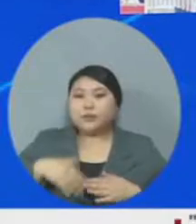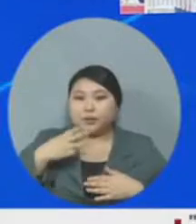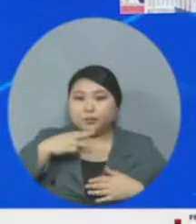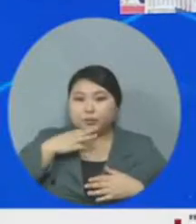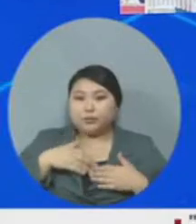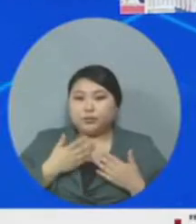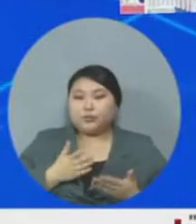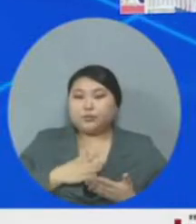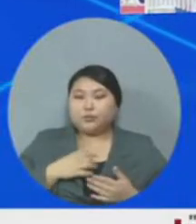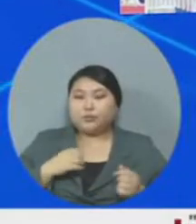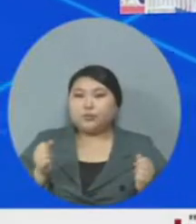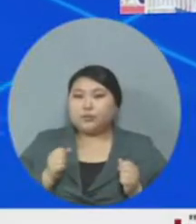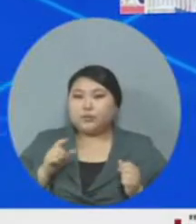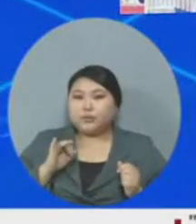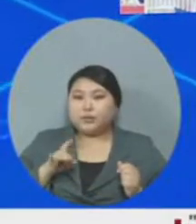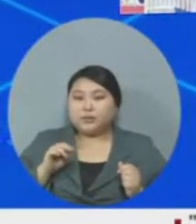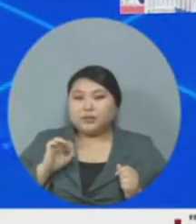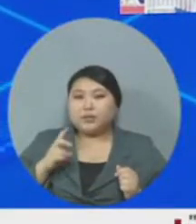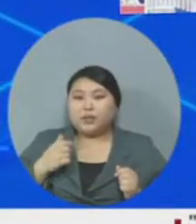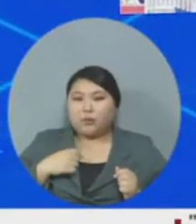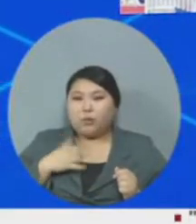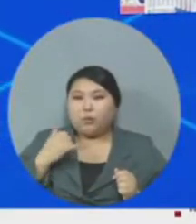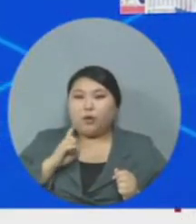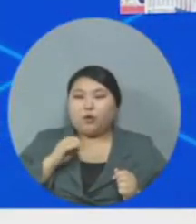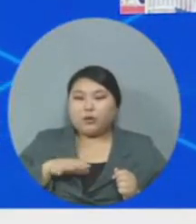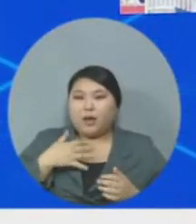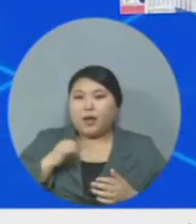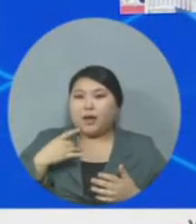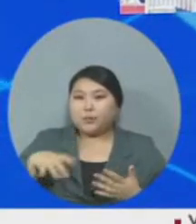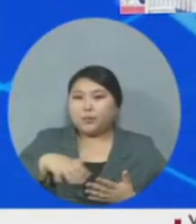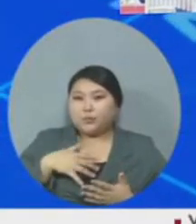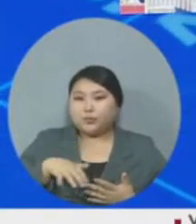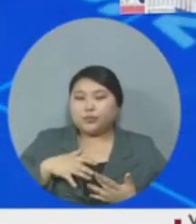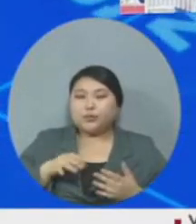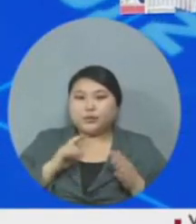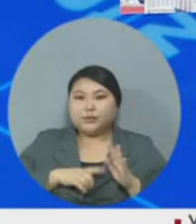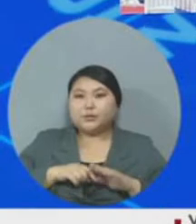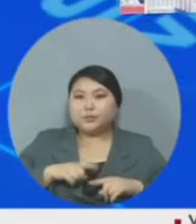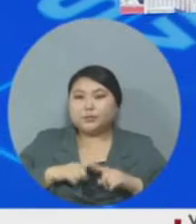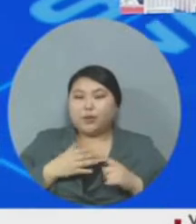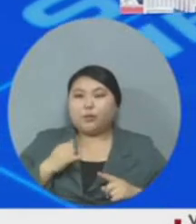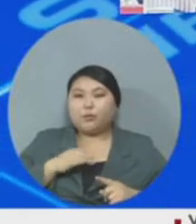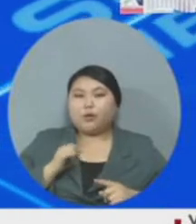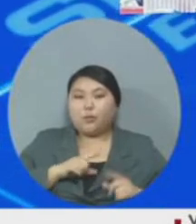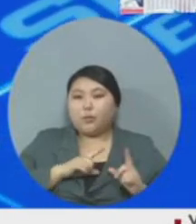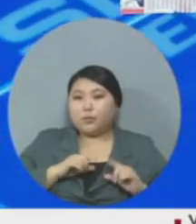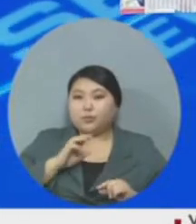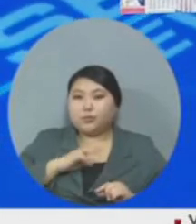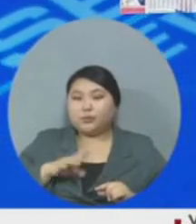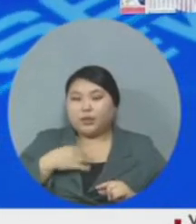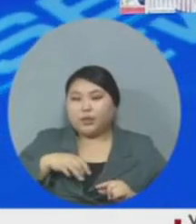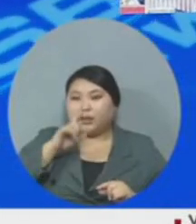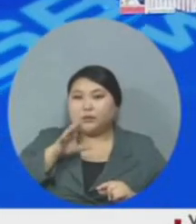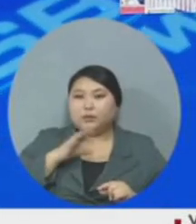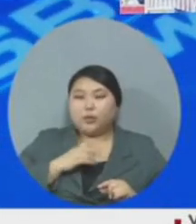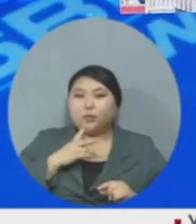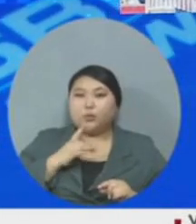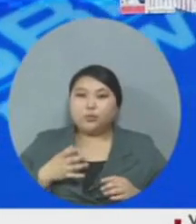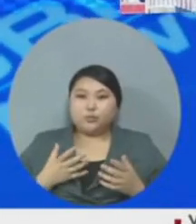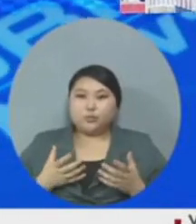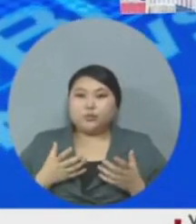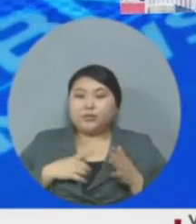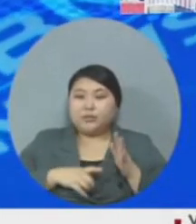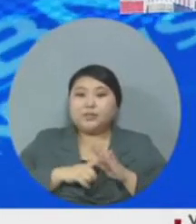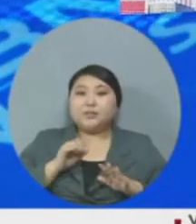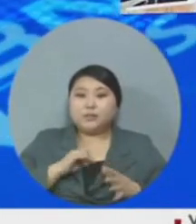Мэдээлэл хүргэж байна. Бүтний эрч Чангарч Улаанбаатар хотод агаарын бохирдол ихсээр байна. Утааг бууруулахын тулд нийслэлчүүд шахмал түш хэрэглэж